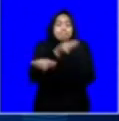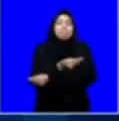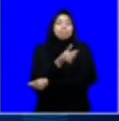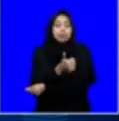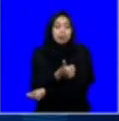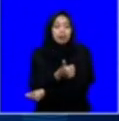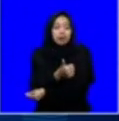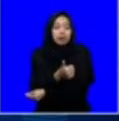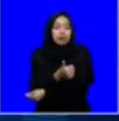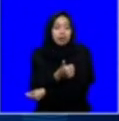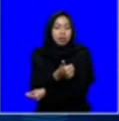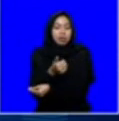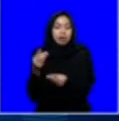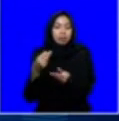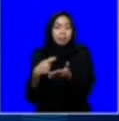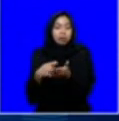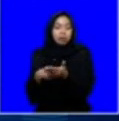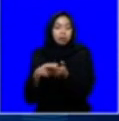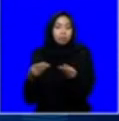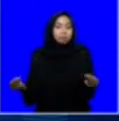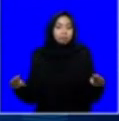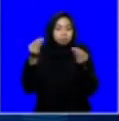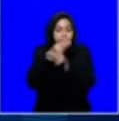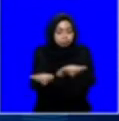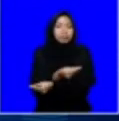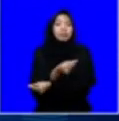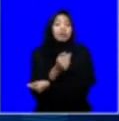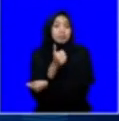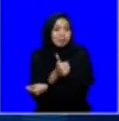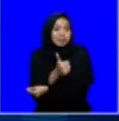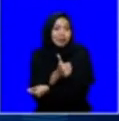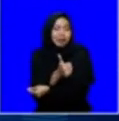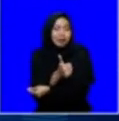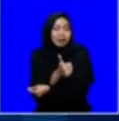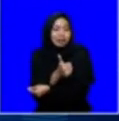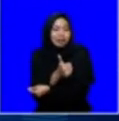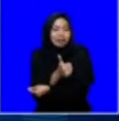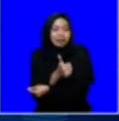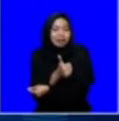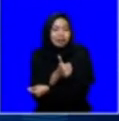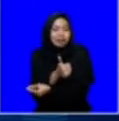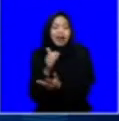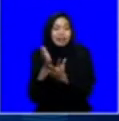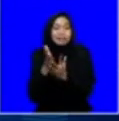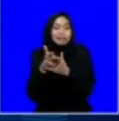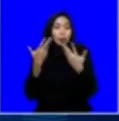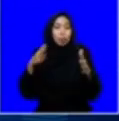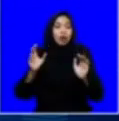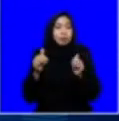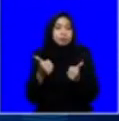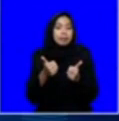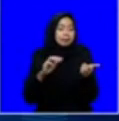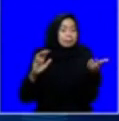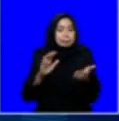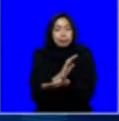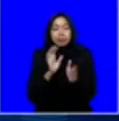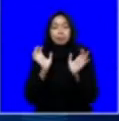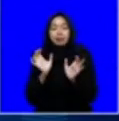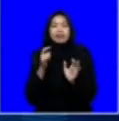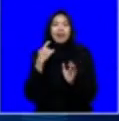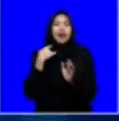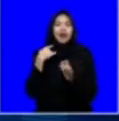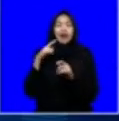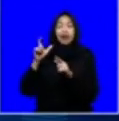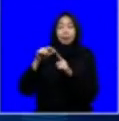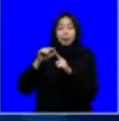banyak anak-anak kita, mahasiswa-mahasiswa kita yang bisa mendapat akses kepada ini. Jadinya kita menyediakan